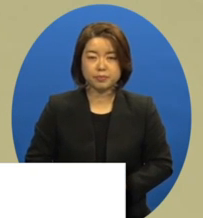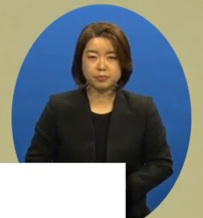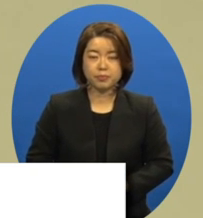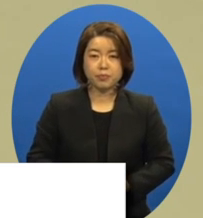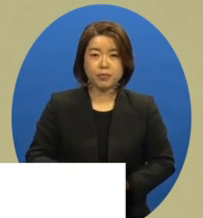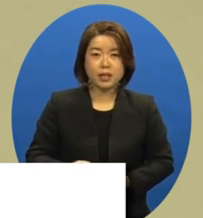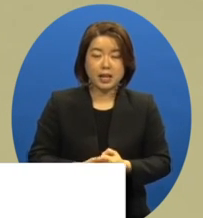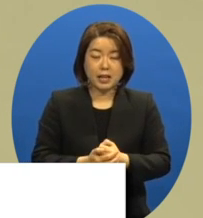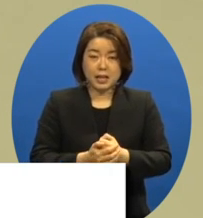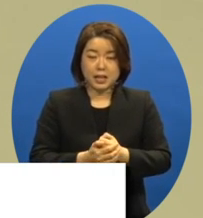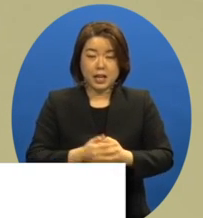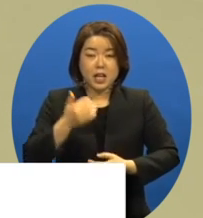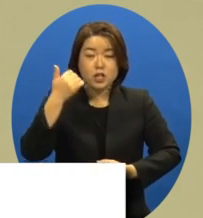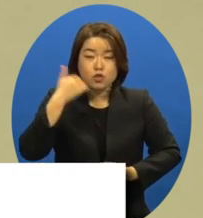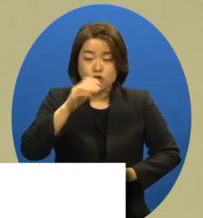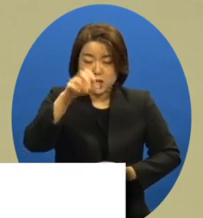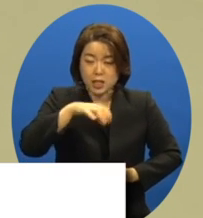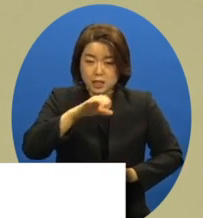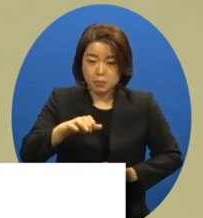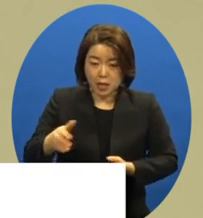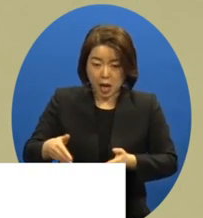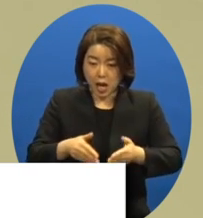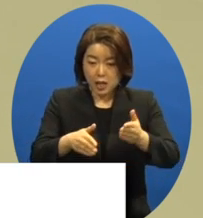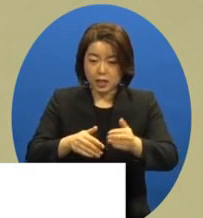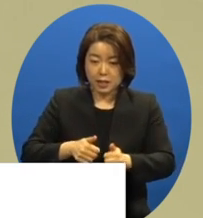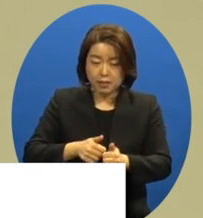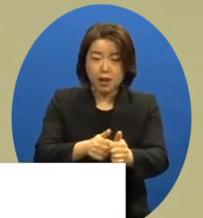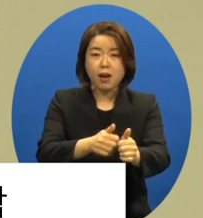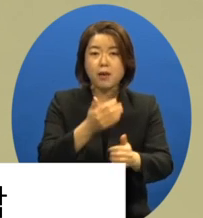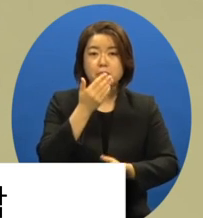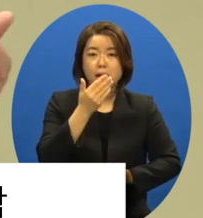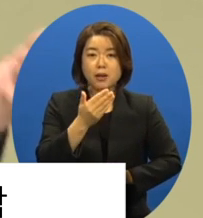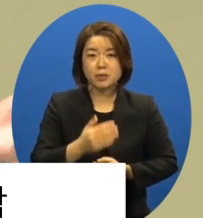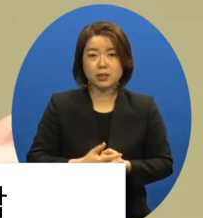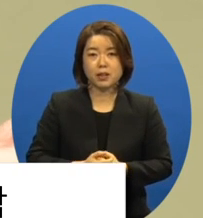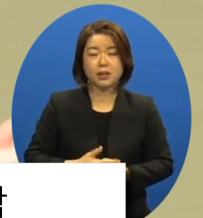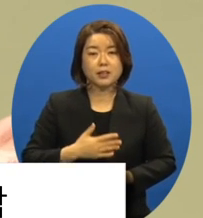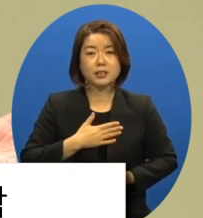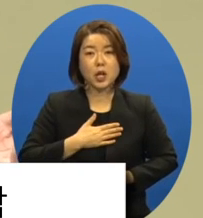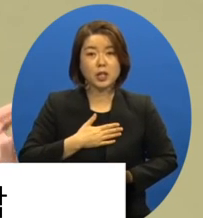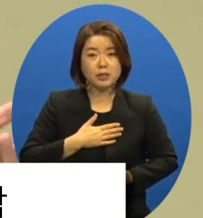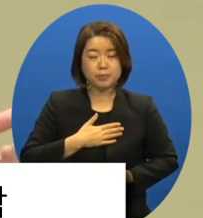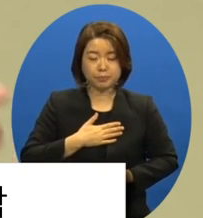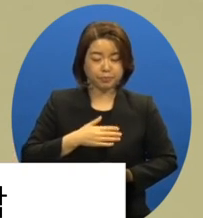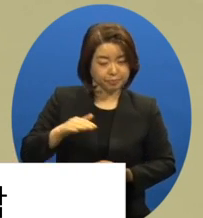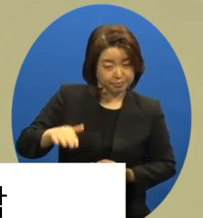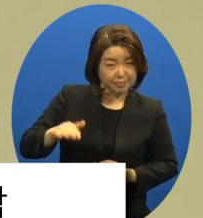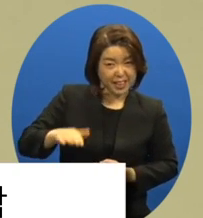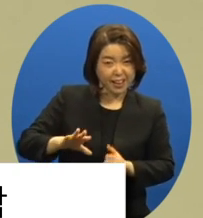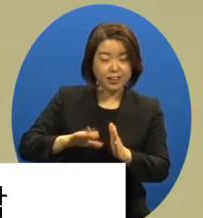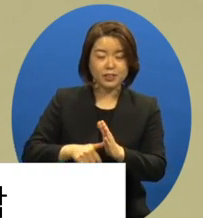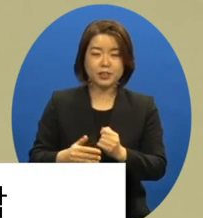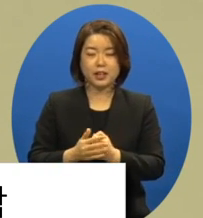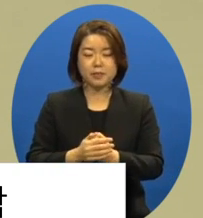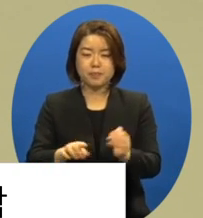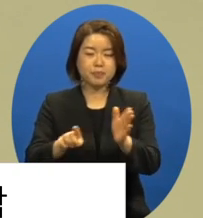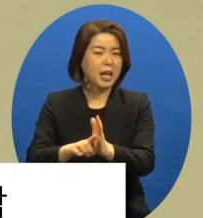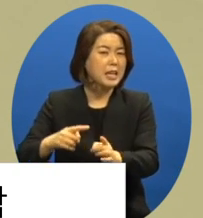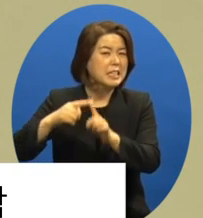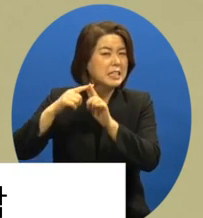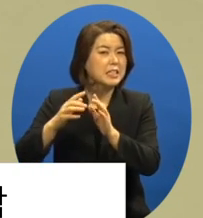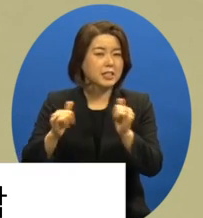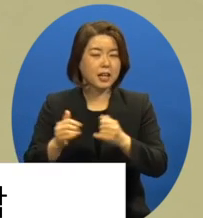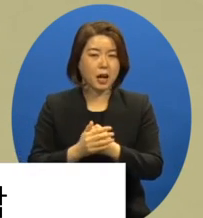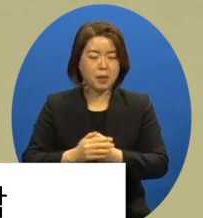누가 십자가의 주님을 따라갈 수 있겠습니까? 저는 어릴 때 순교하는 사람은